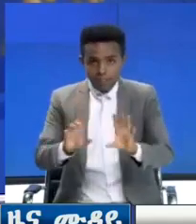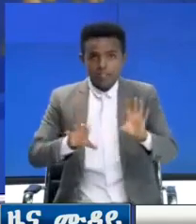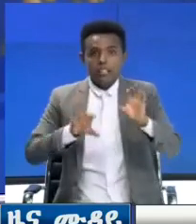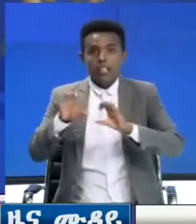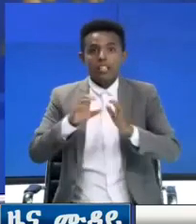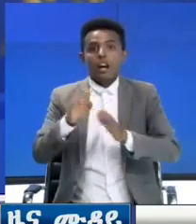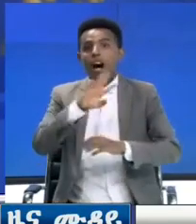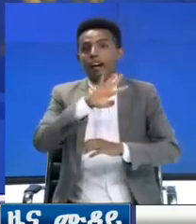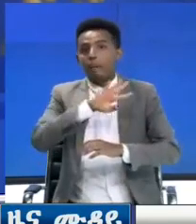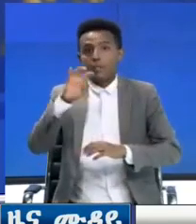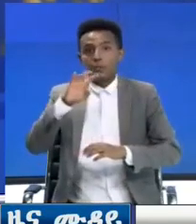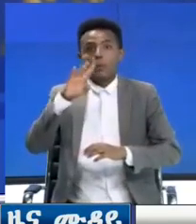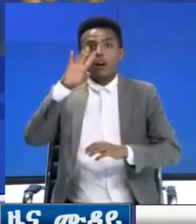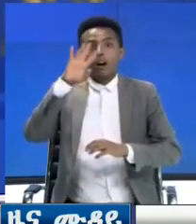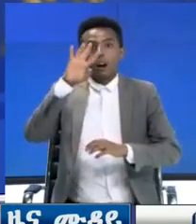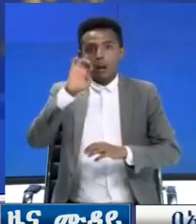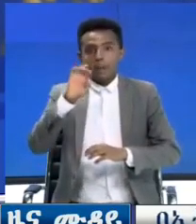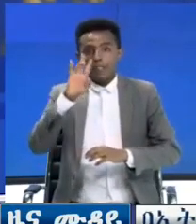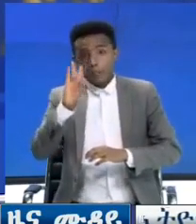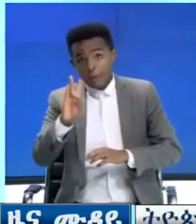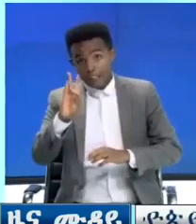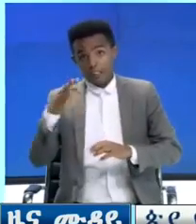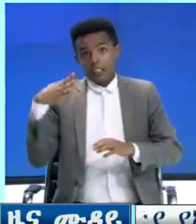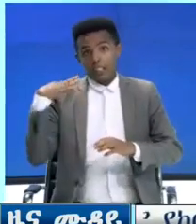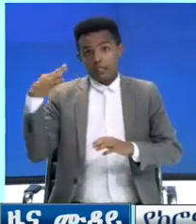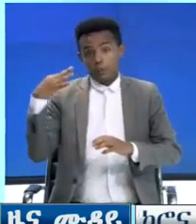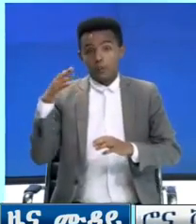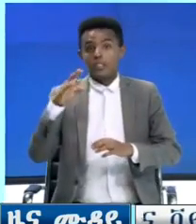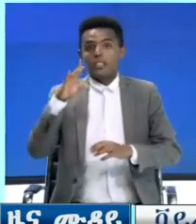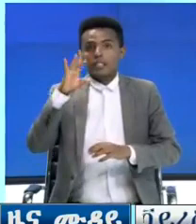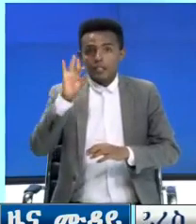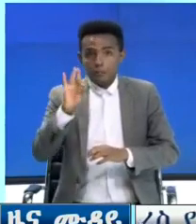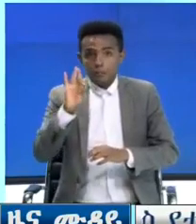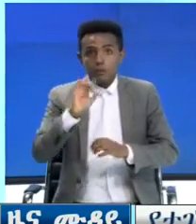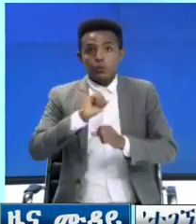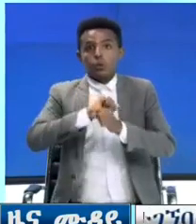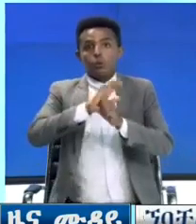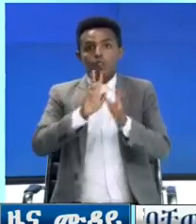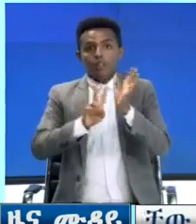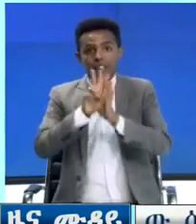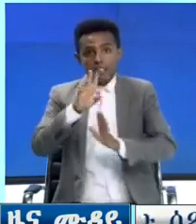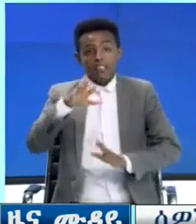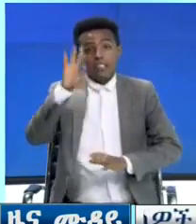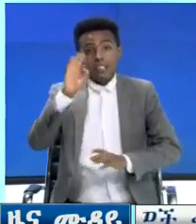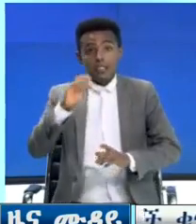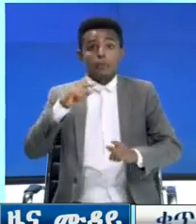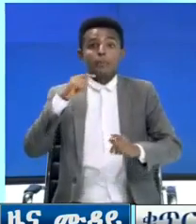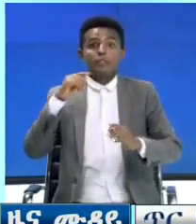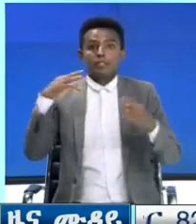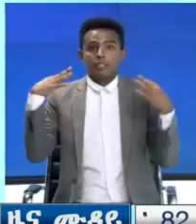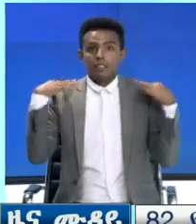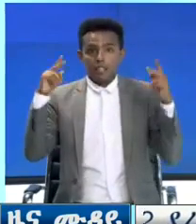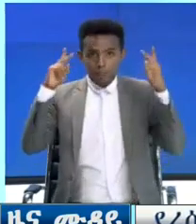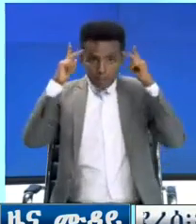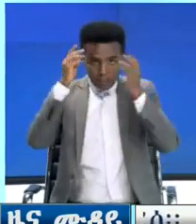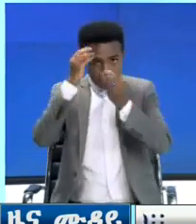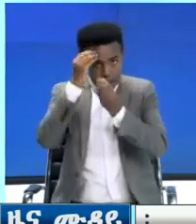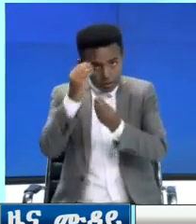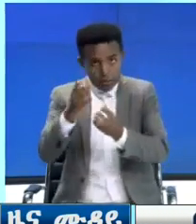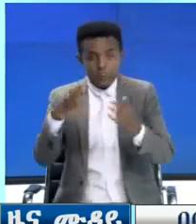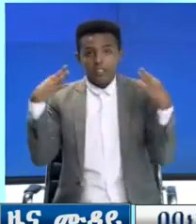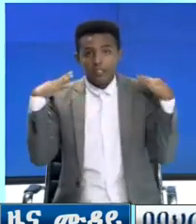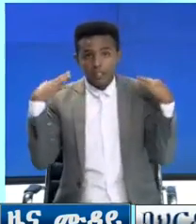ከተደረገላቸው 447 ግለሰቦች መካከል 8ቱ የኮሮና ቫይረስ እንደተገኘባቸው መረጋገጡን የጤና ሚኒስቴር ማስተውቋል